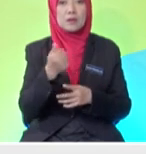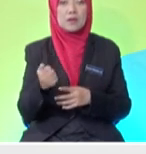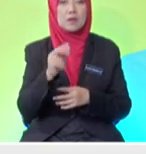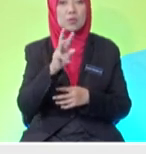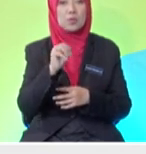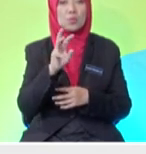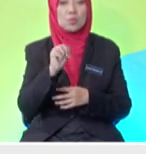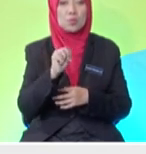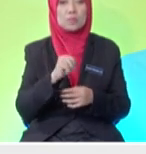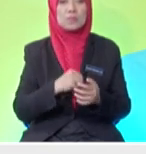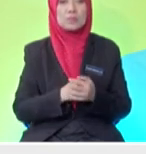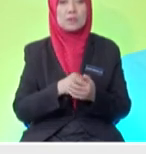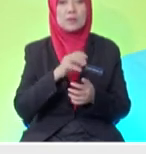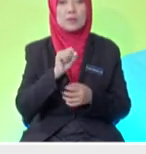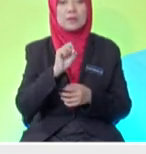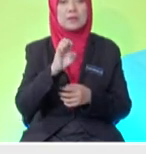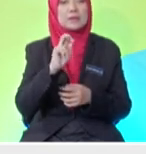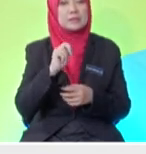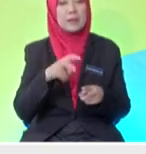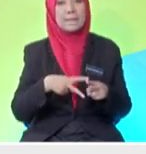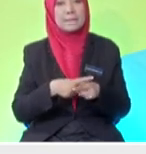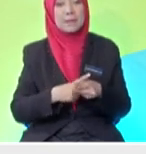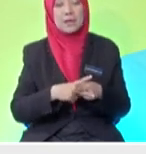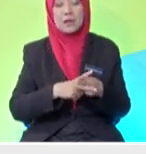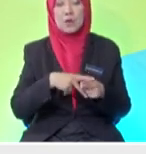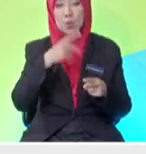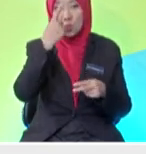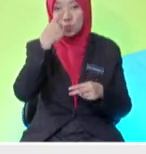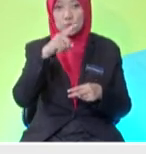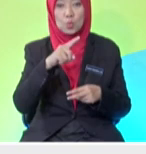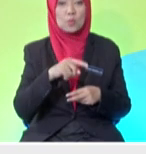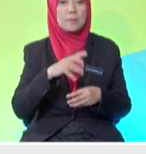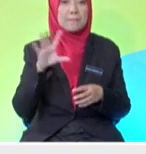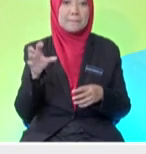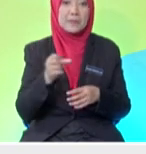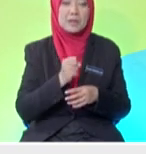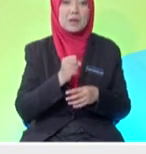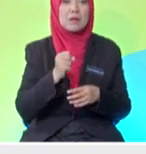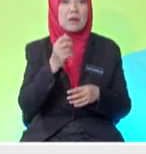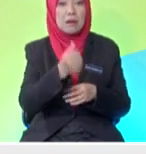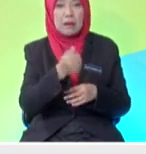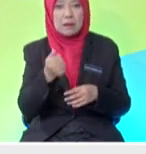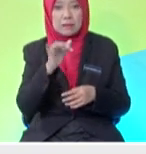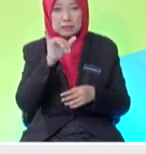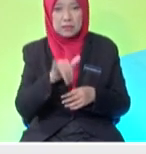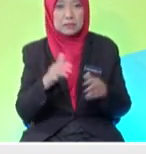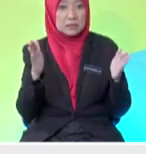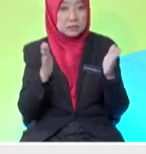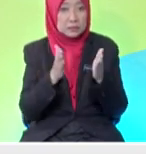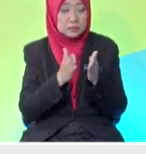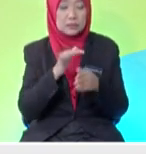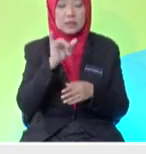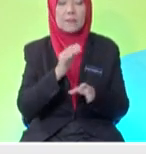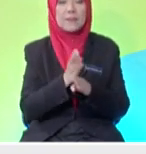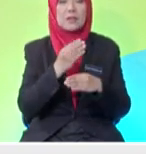player yaitu playern Munchen tirus yang digunakan bagi memegang komponen yang kecil dan juga membentuk komponen